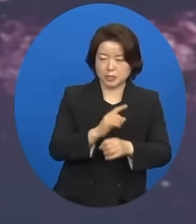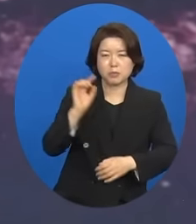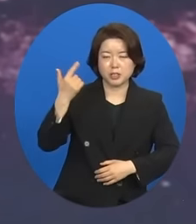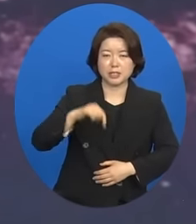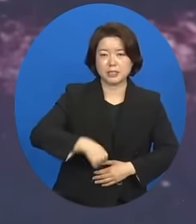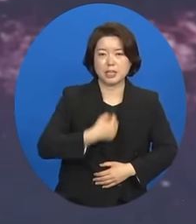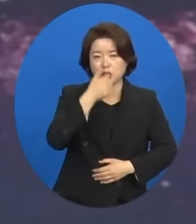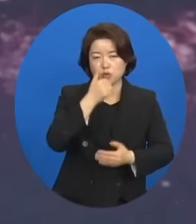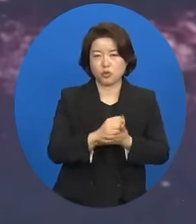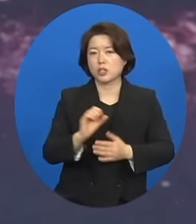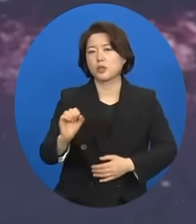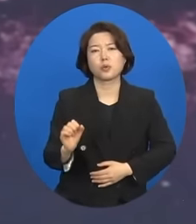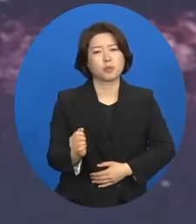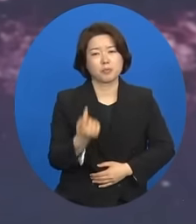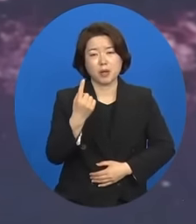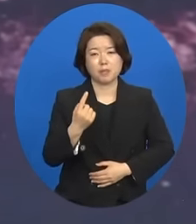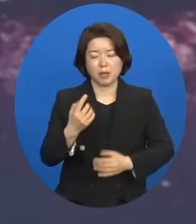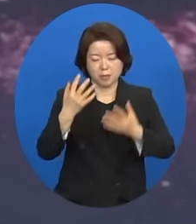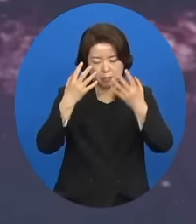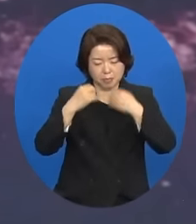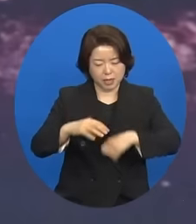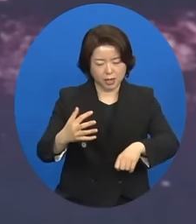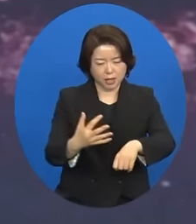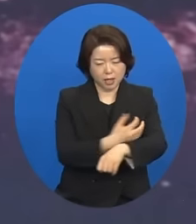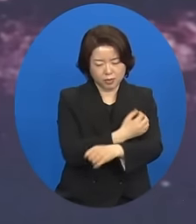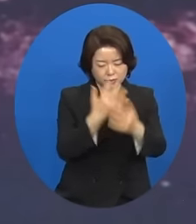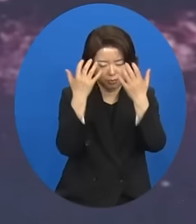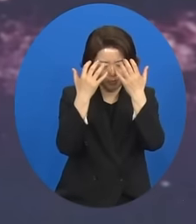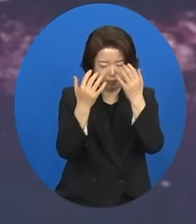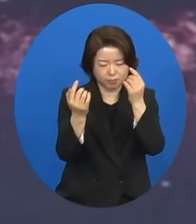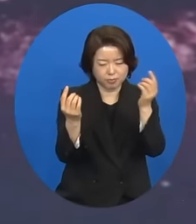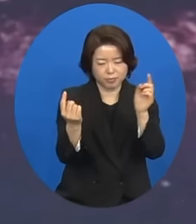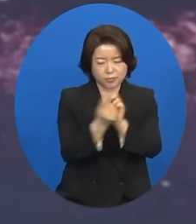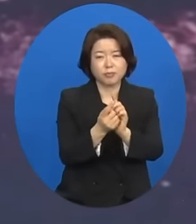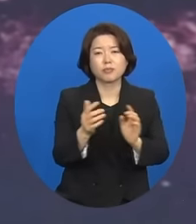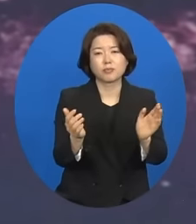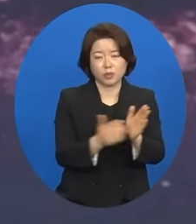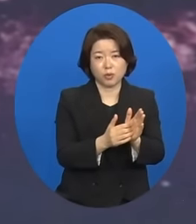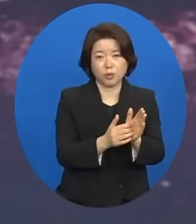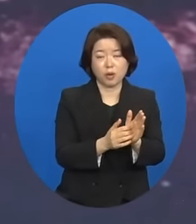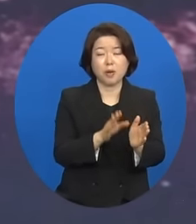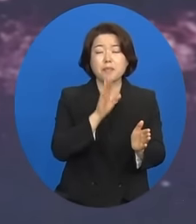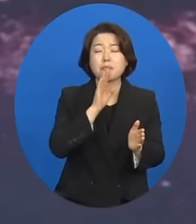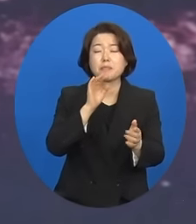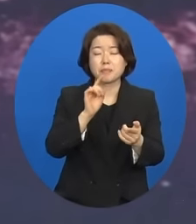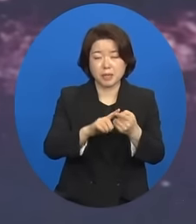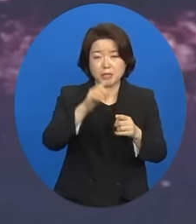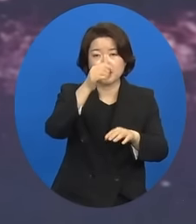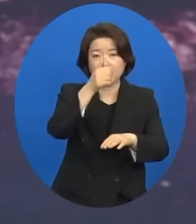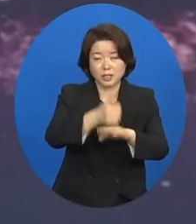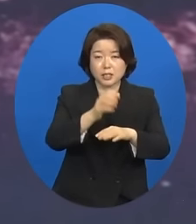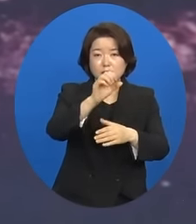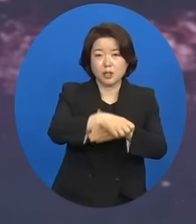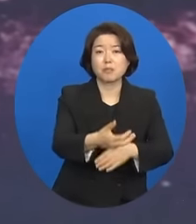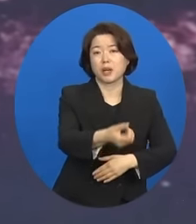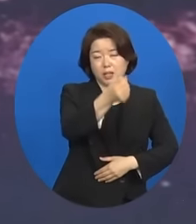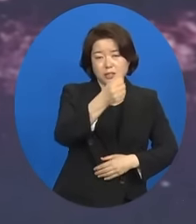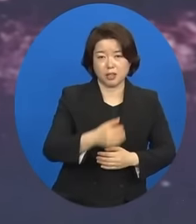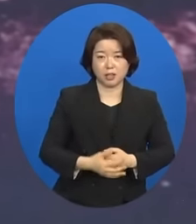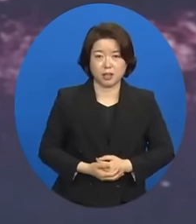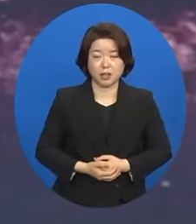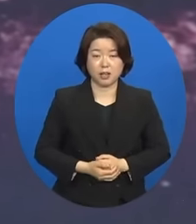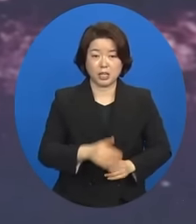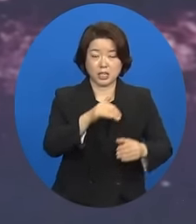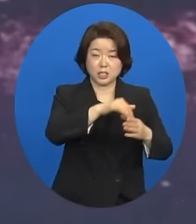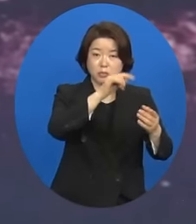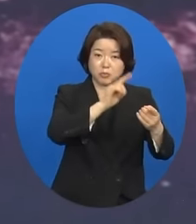말미암아 엄청난 풍파와 고난을 겪었어요 거기에 대한 마땅한 열매를 거두었습니다 근데 하나님은 그에게 그 심은대로